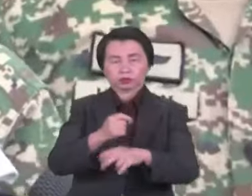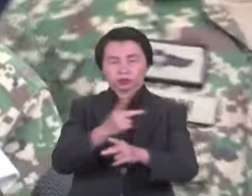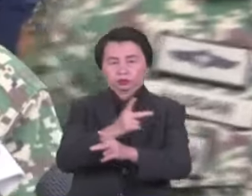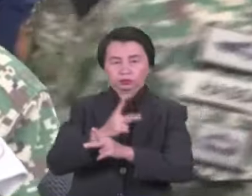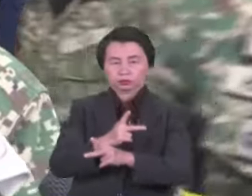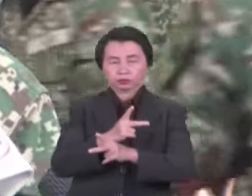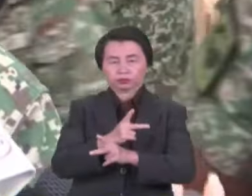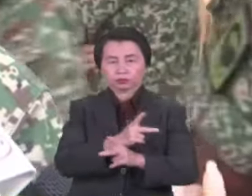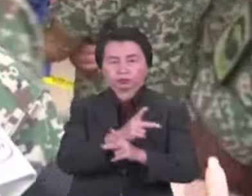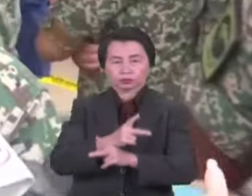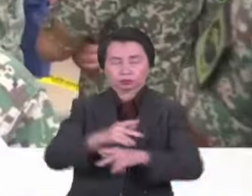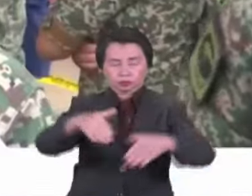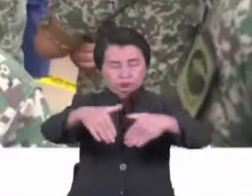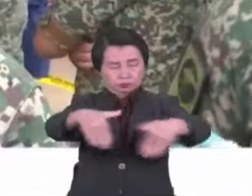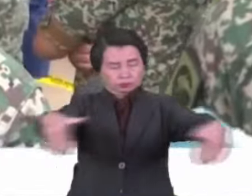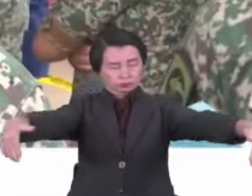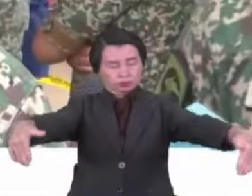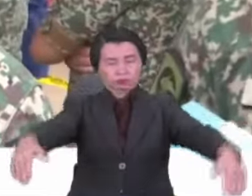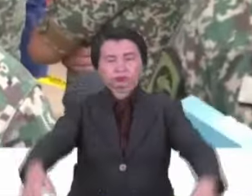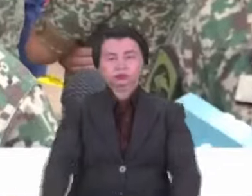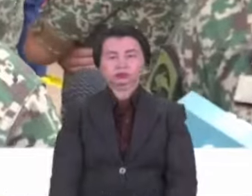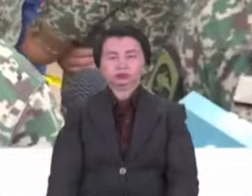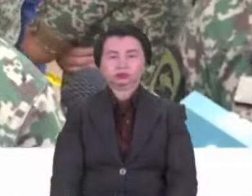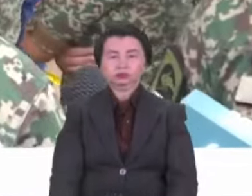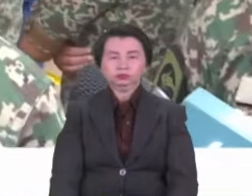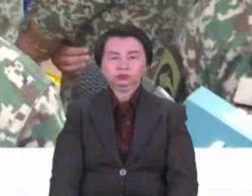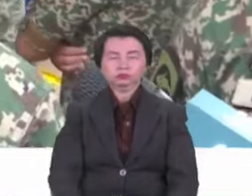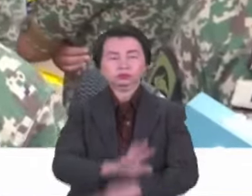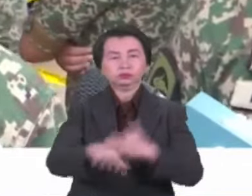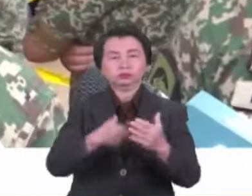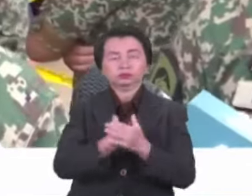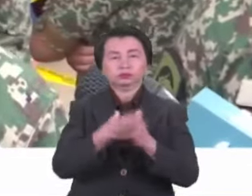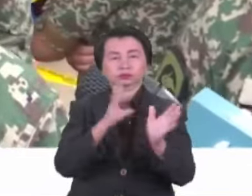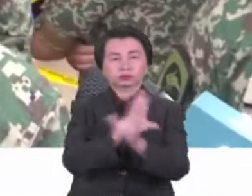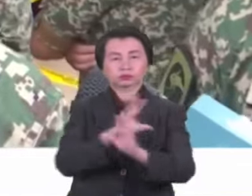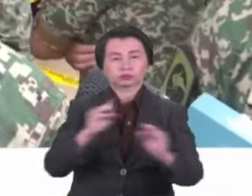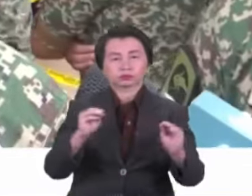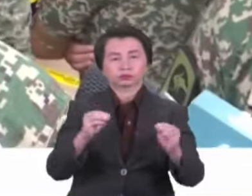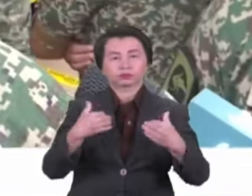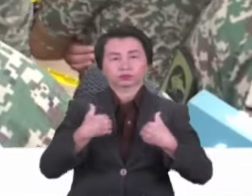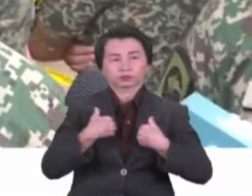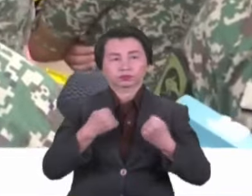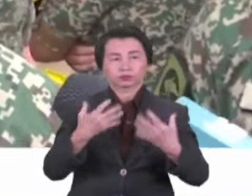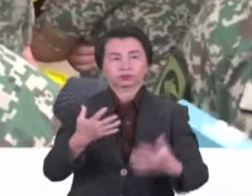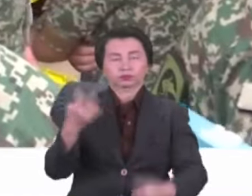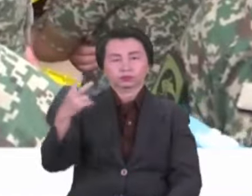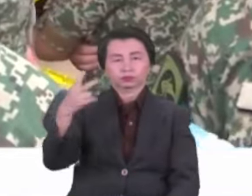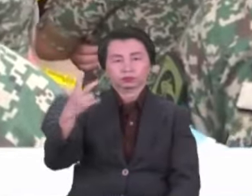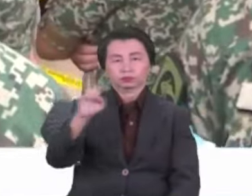kawalan sempadan. Untuk keseluruhan di Sarawak ni lah, seramai